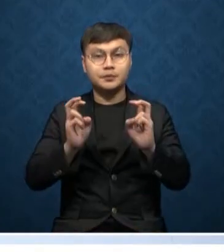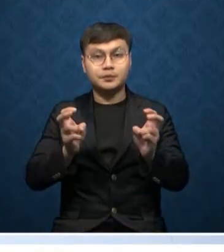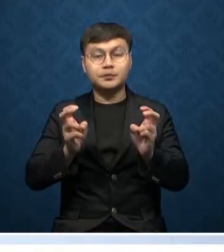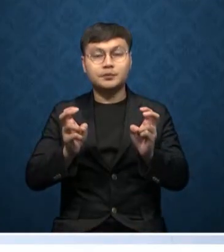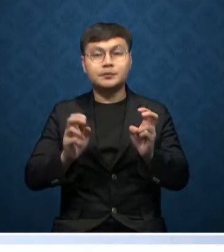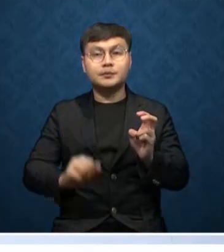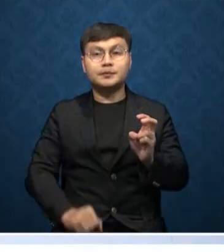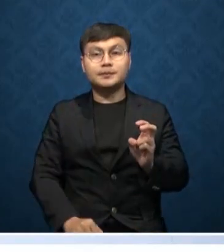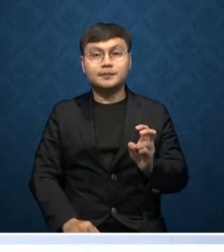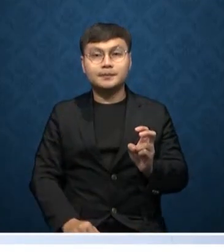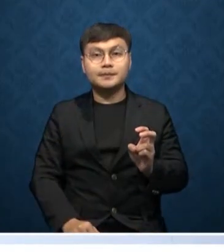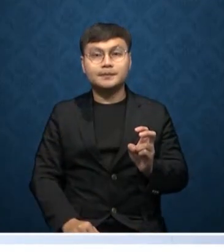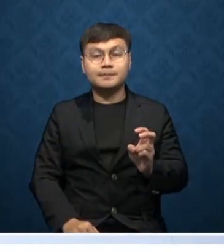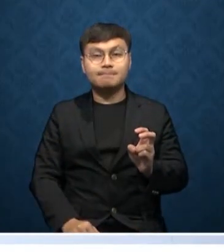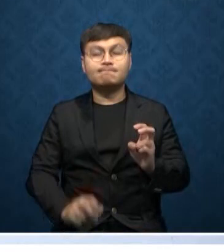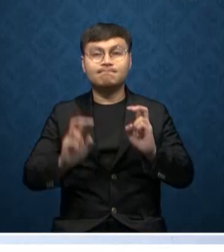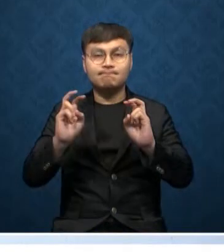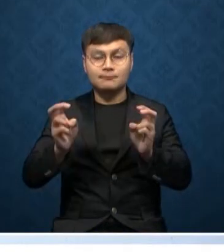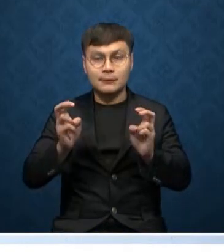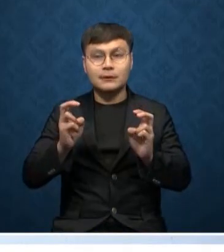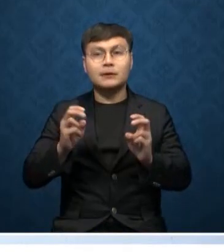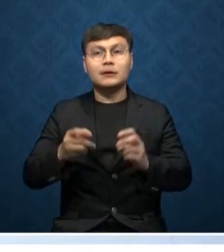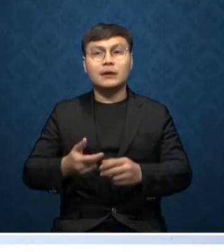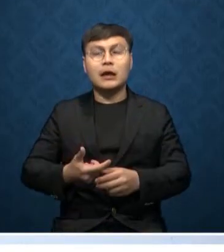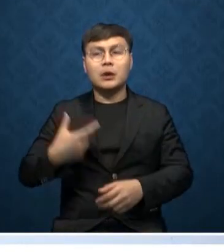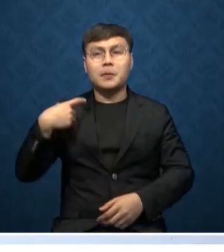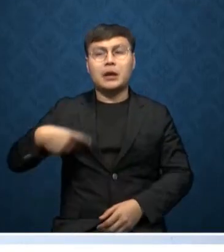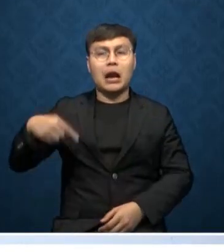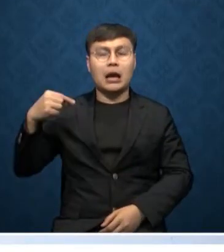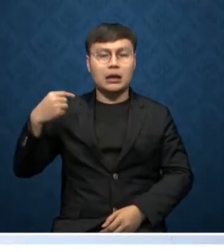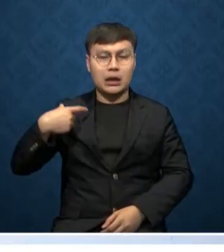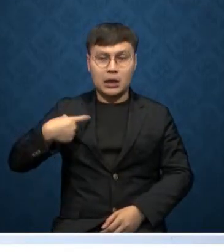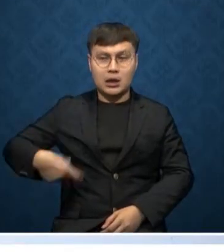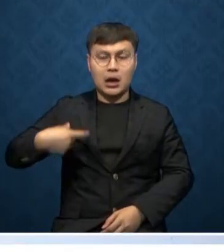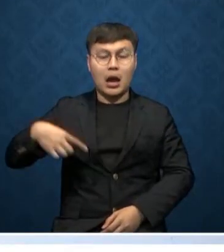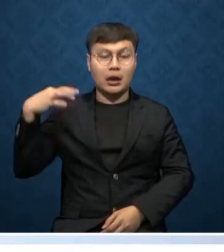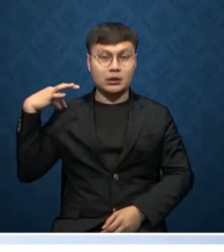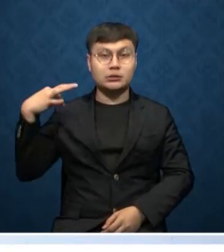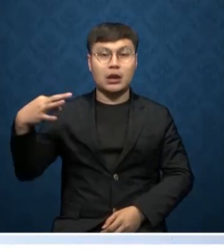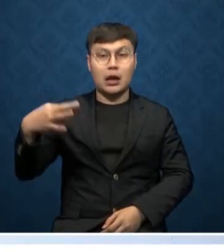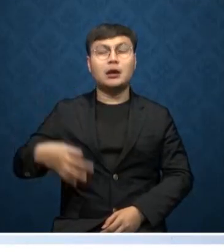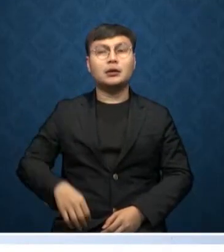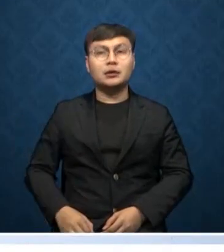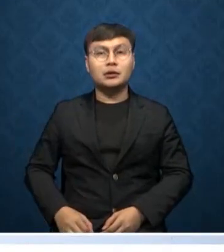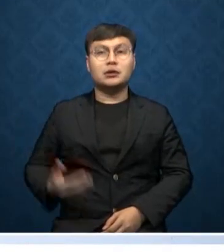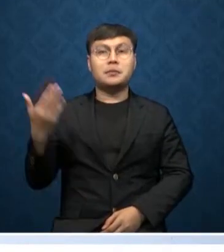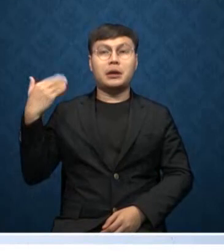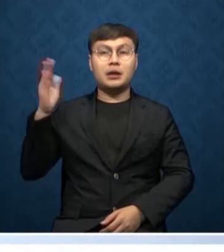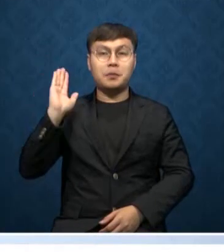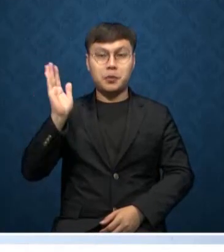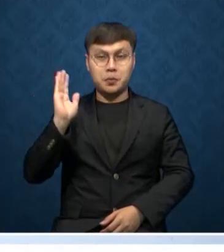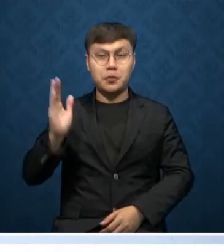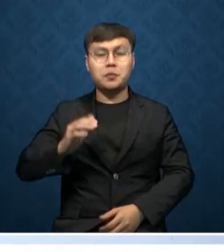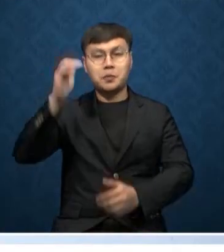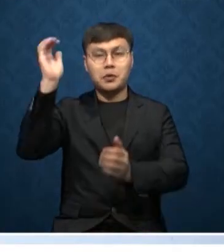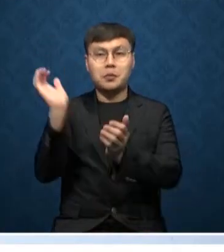ดิเรกฤทธิ์นะครับขออนุญาตที่เอ่ยนามนะครับได้พูดถึงเรื่องของทลายความอาสานะครับก็ต้องเรียนว่าเอ่อแน่นอนครับเอ่อในสถนสถานี